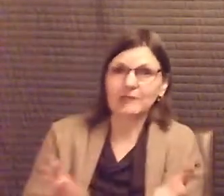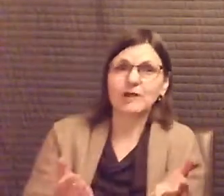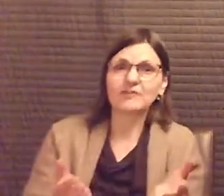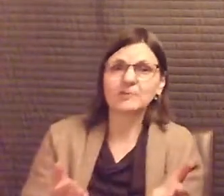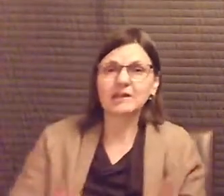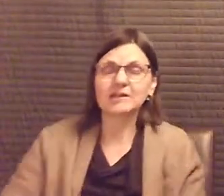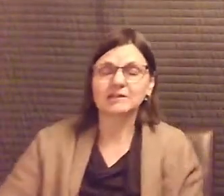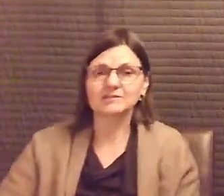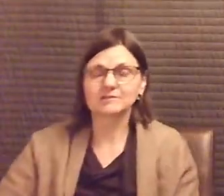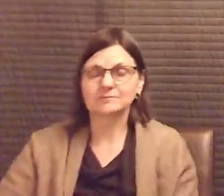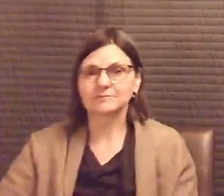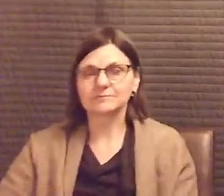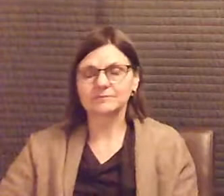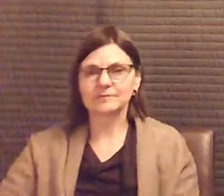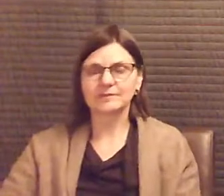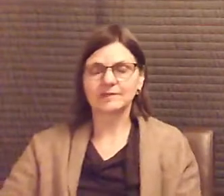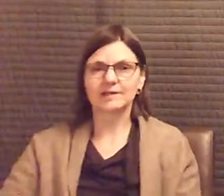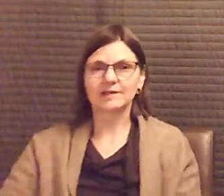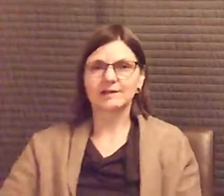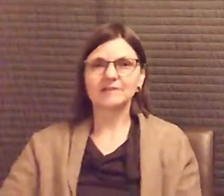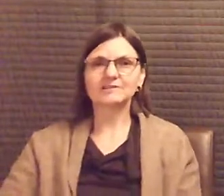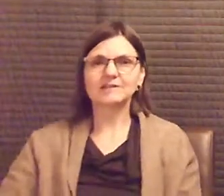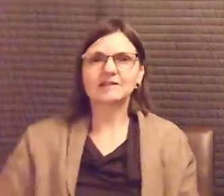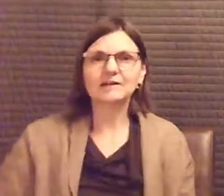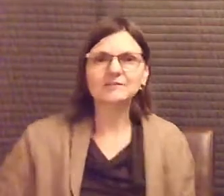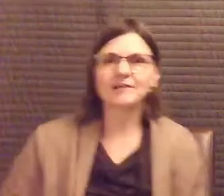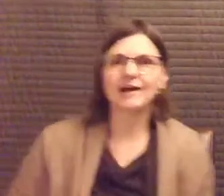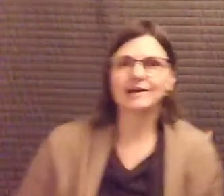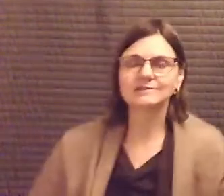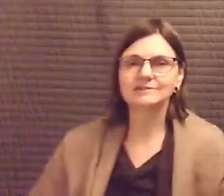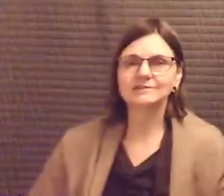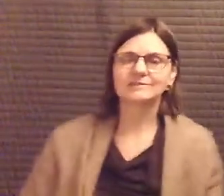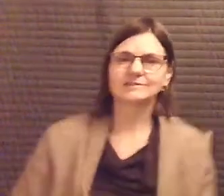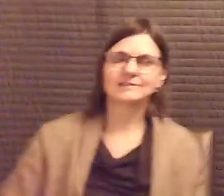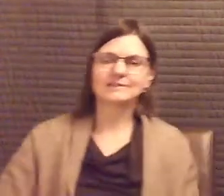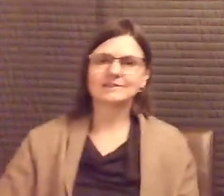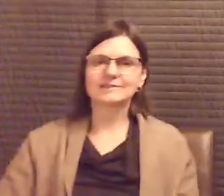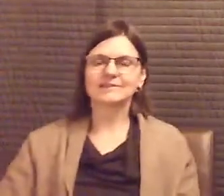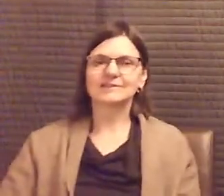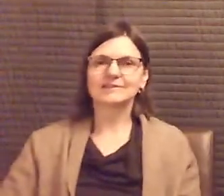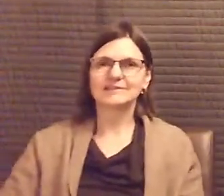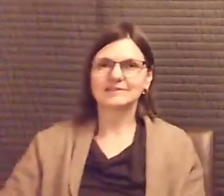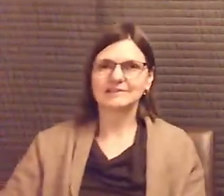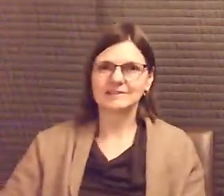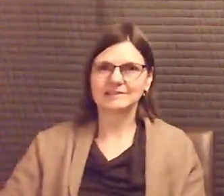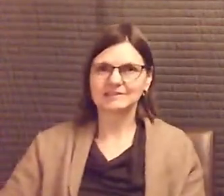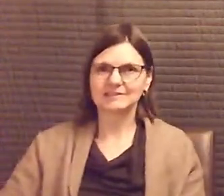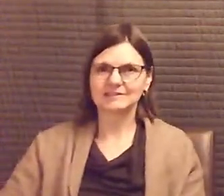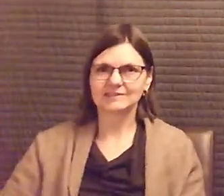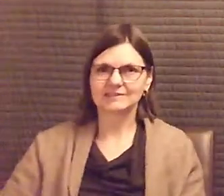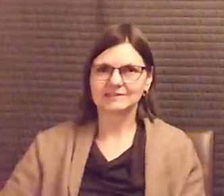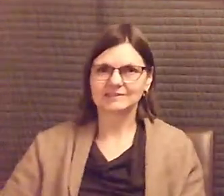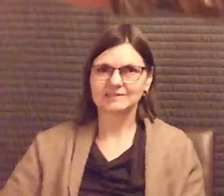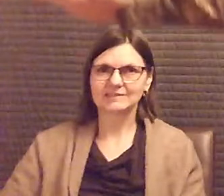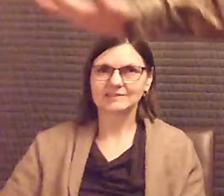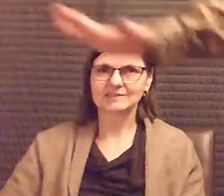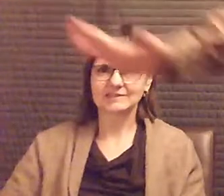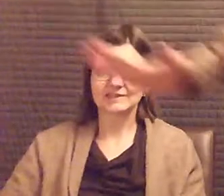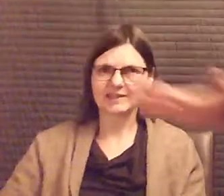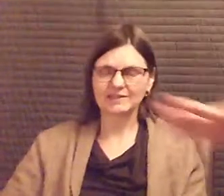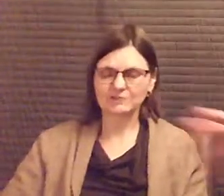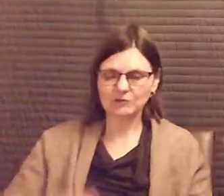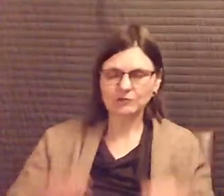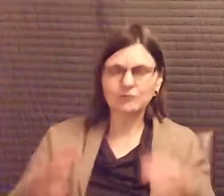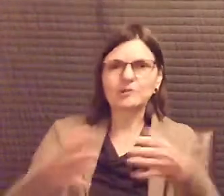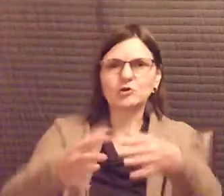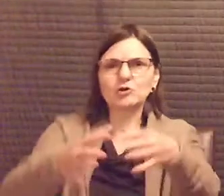niet spreken over andere playboy kan door pompen als ik naar de kansen gelijk aan kan ik wil dat fanny beren milo